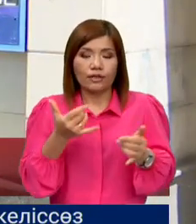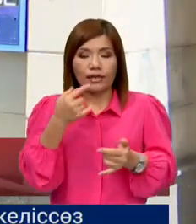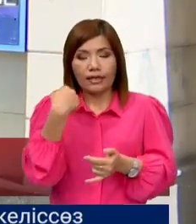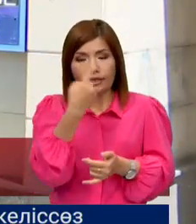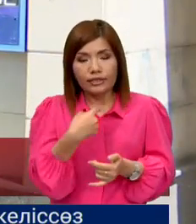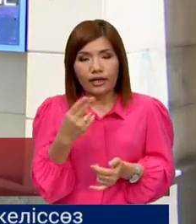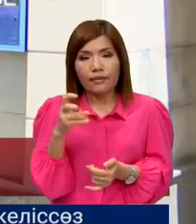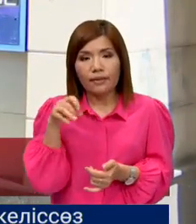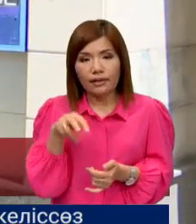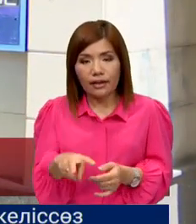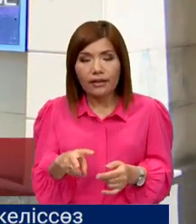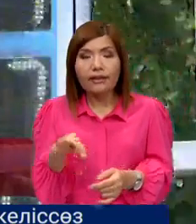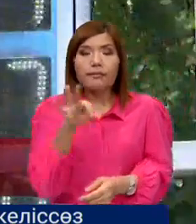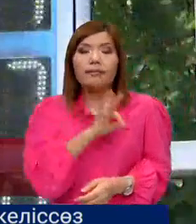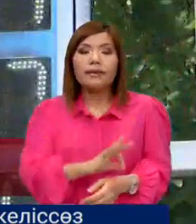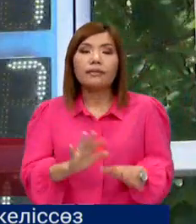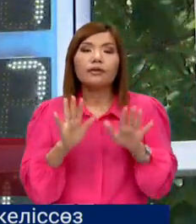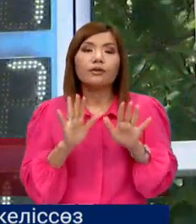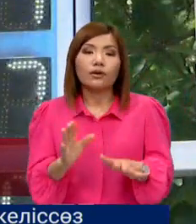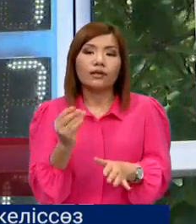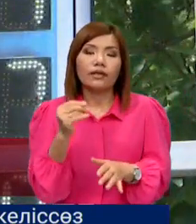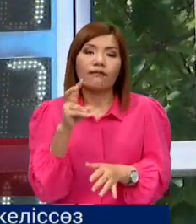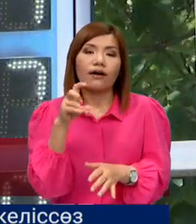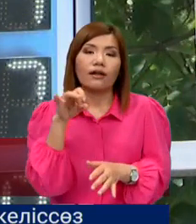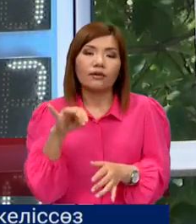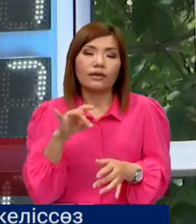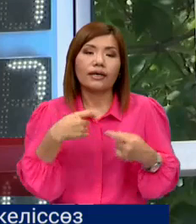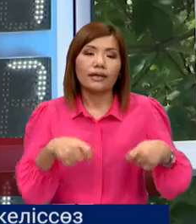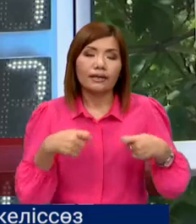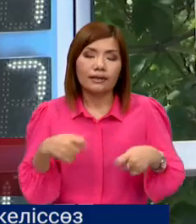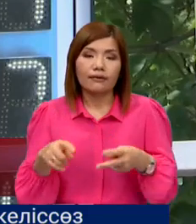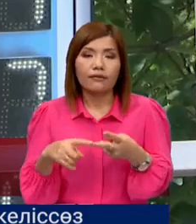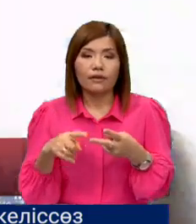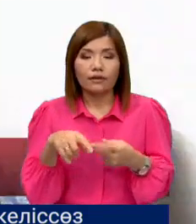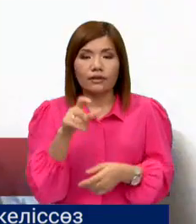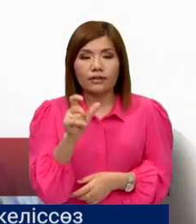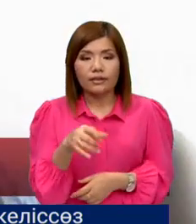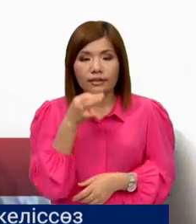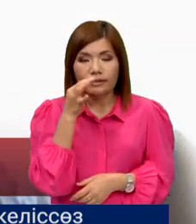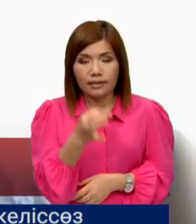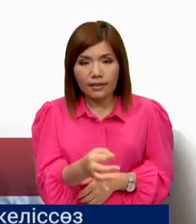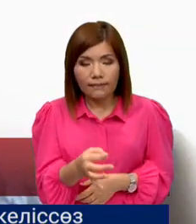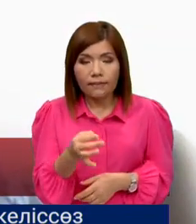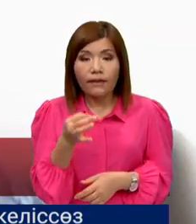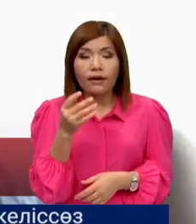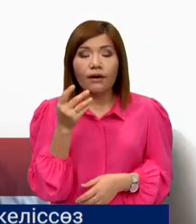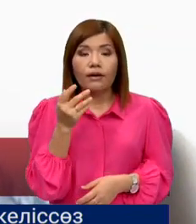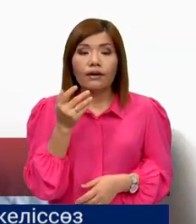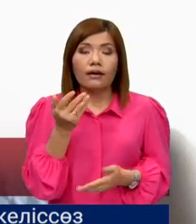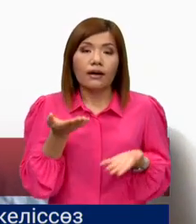капитала. Наиболее прибыльным считается валютный рынок, уверен наш второй собеседник. Но остается